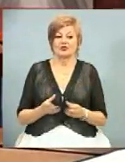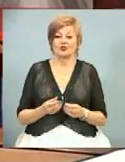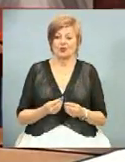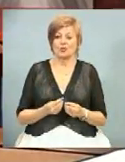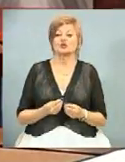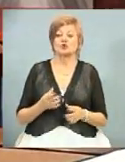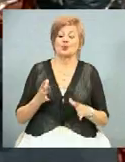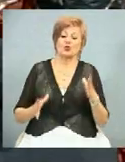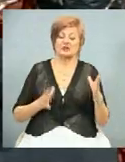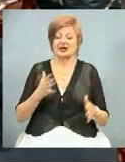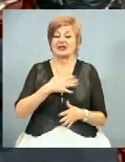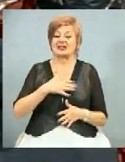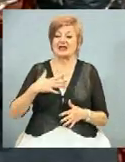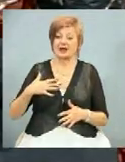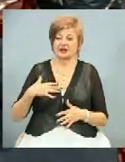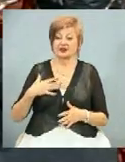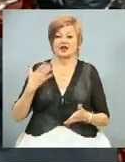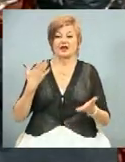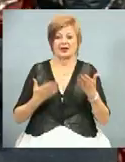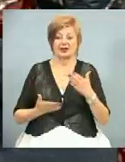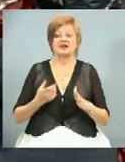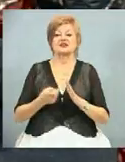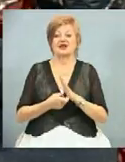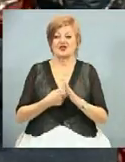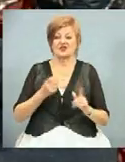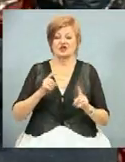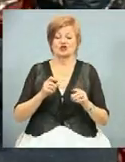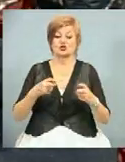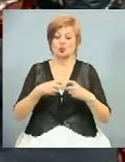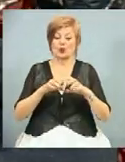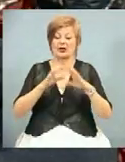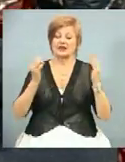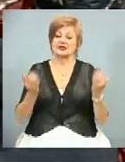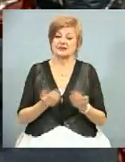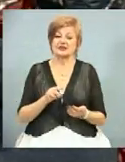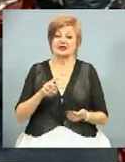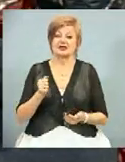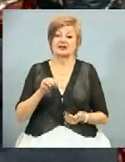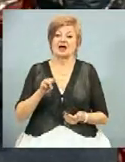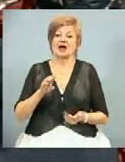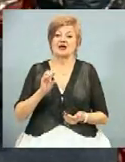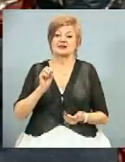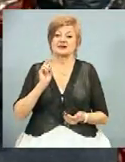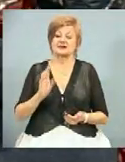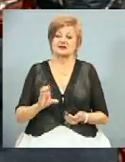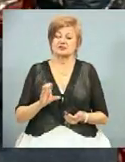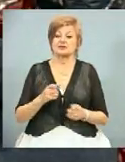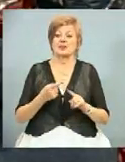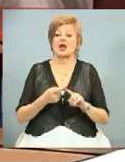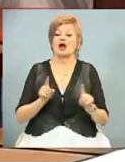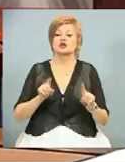дозвілля і потренувати свої легені. Тож, якщо ми вже з'ясували, що кульки виготовляють з латексу, то що виготовляють з